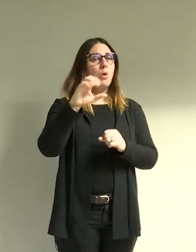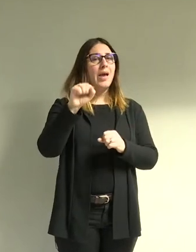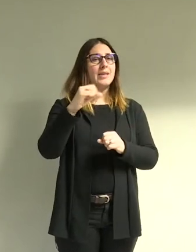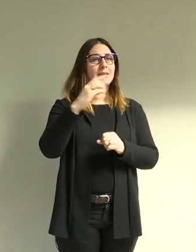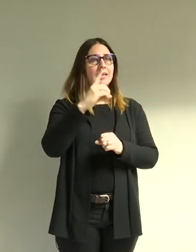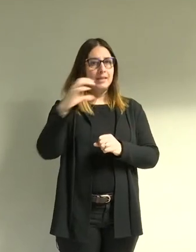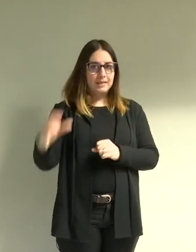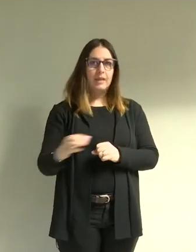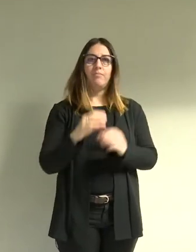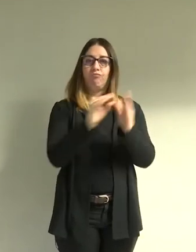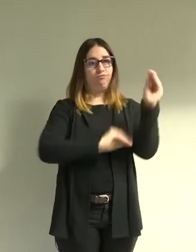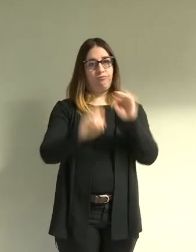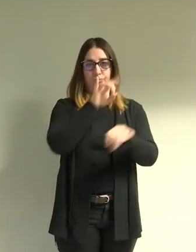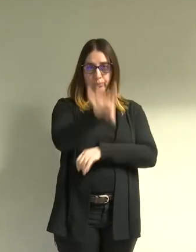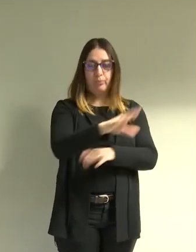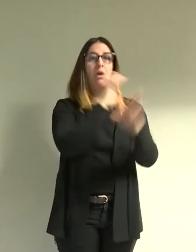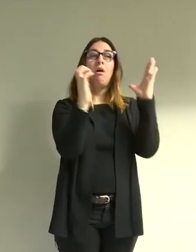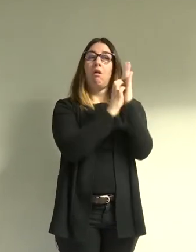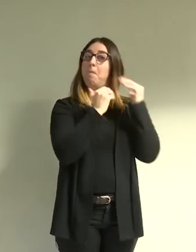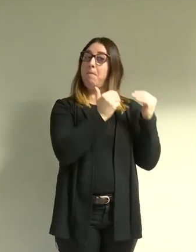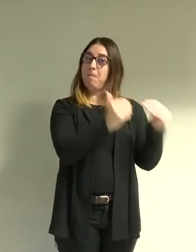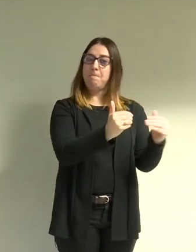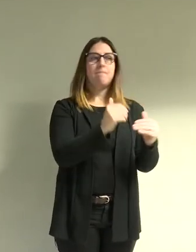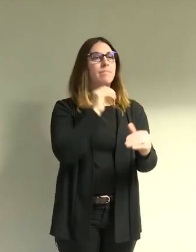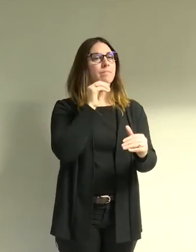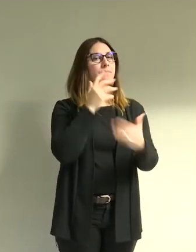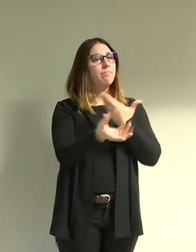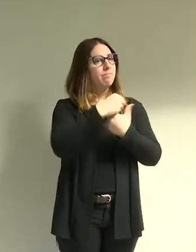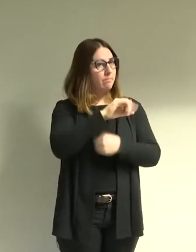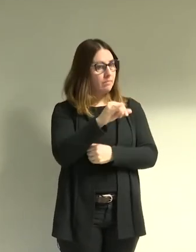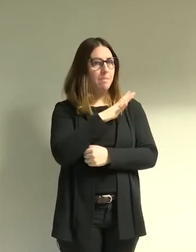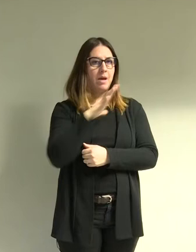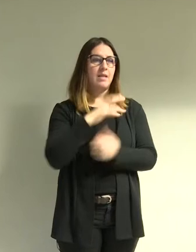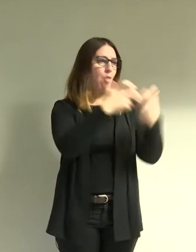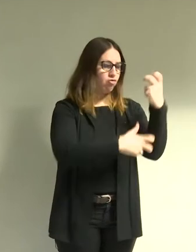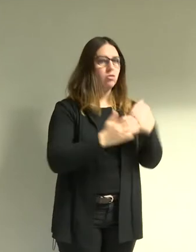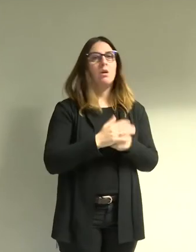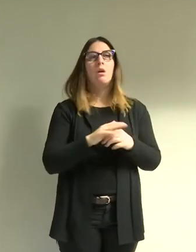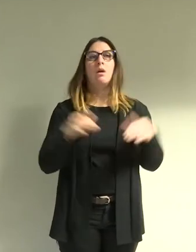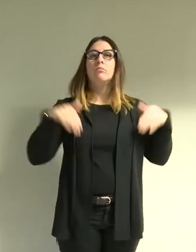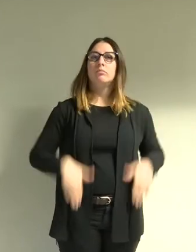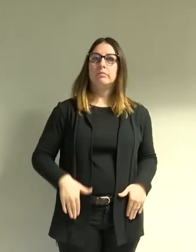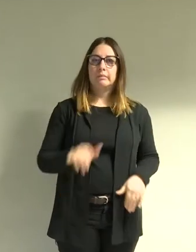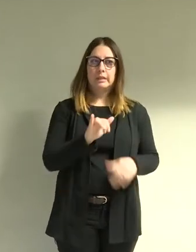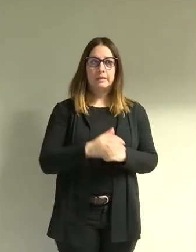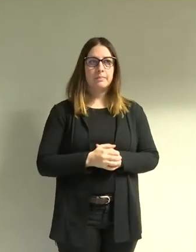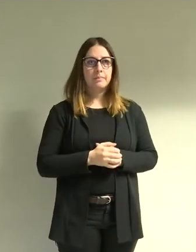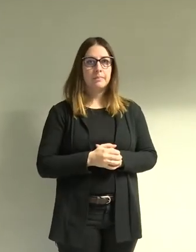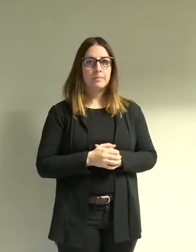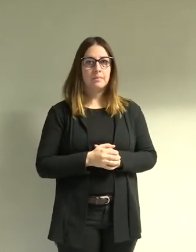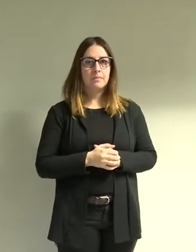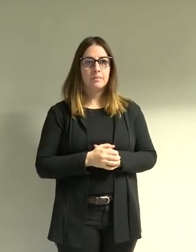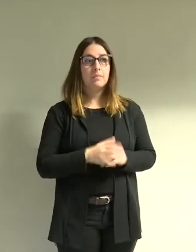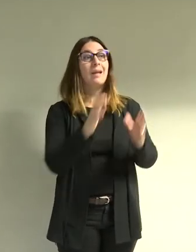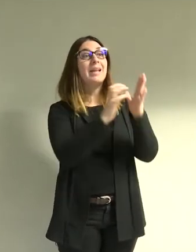repoussée jeu mais on voit la délibération donc non modifiées qui ne prend pas part au vote madame roche qui s'abstient sur la